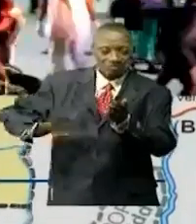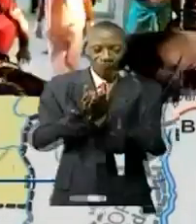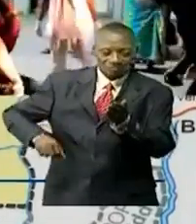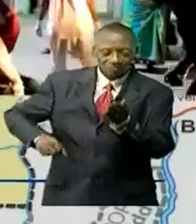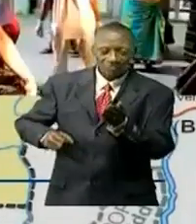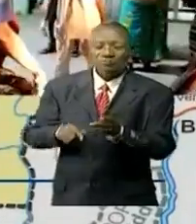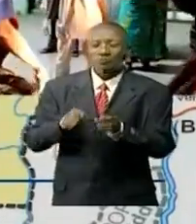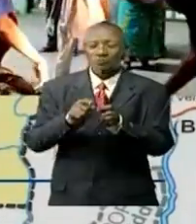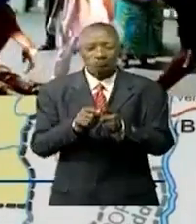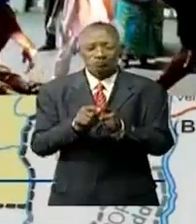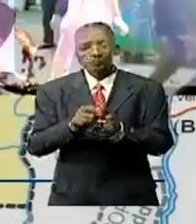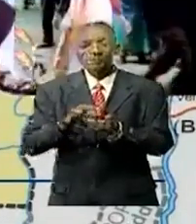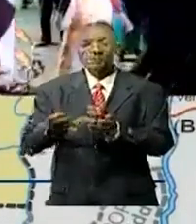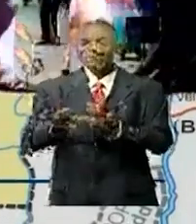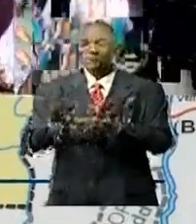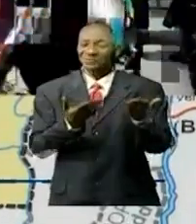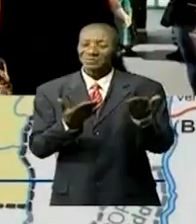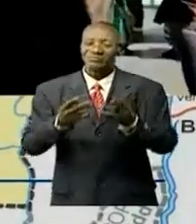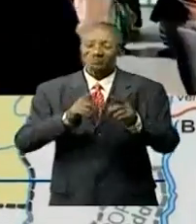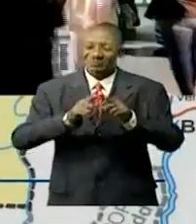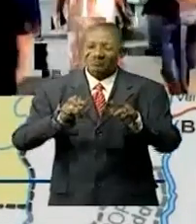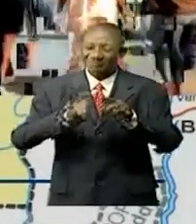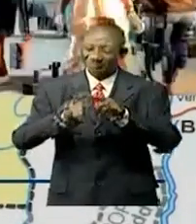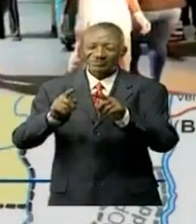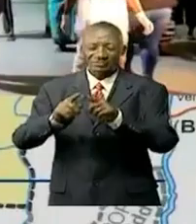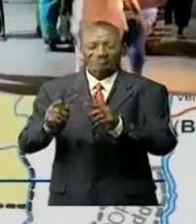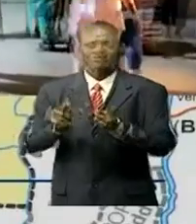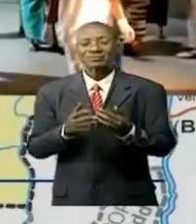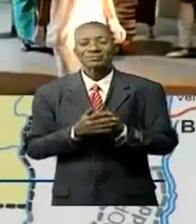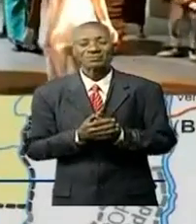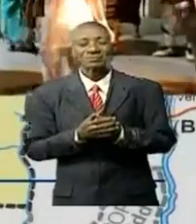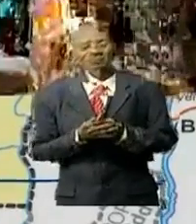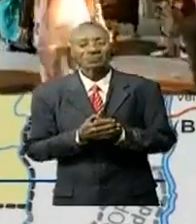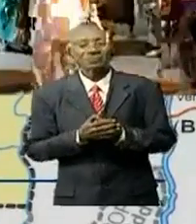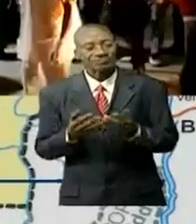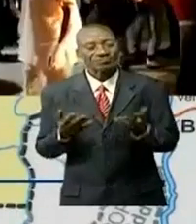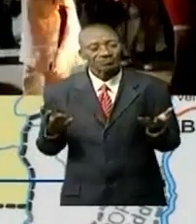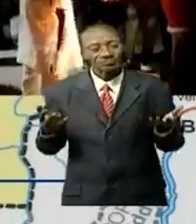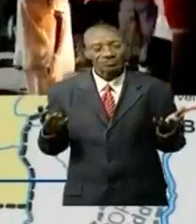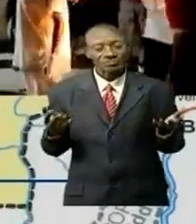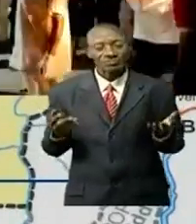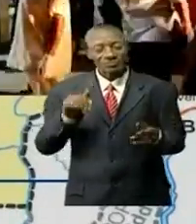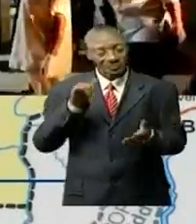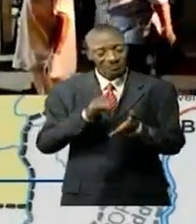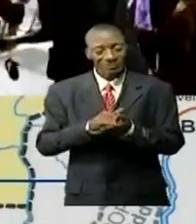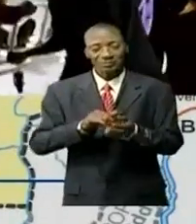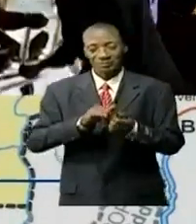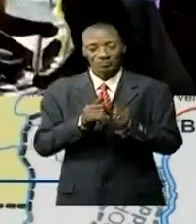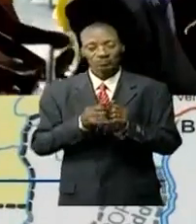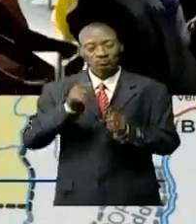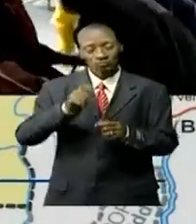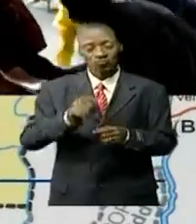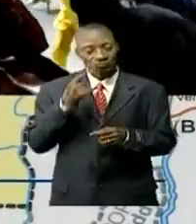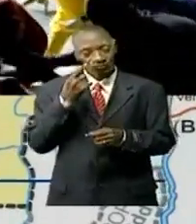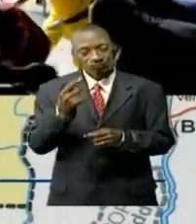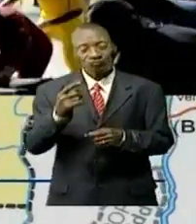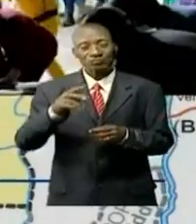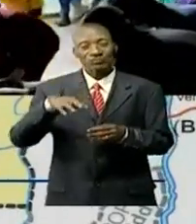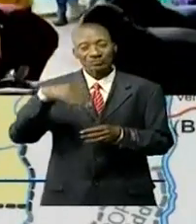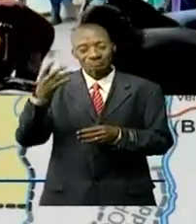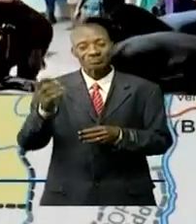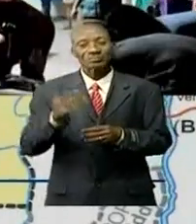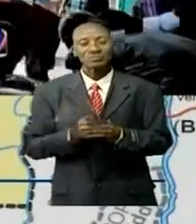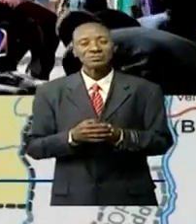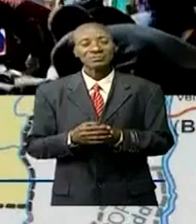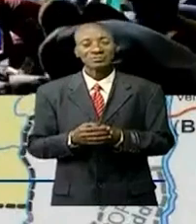niveau de militaire, nous avons accéléré ce processus et prendre des choses à combien, des choses à soutien, monsieur le gouverneur. Donc voilà, c'est ce qui